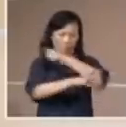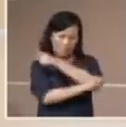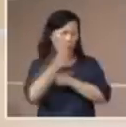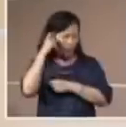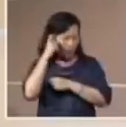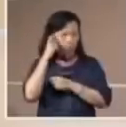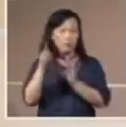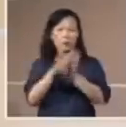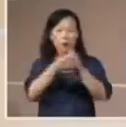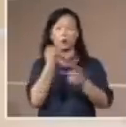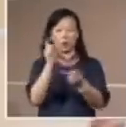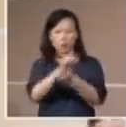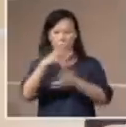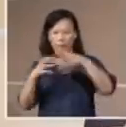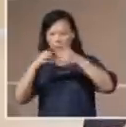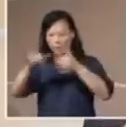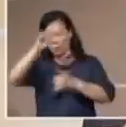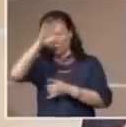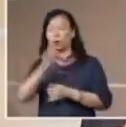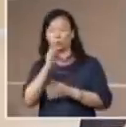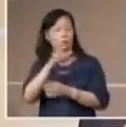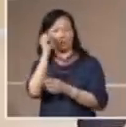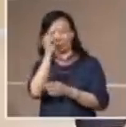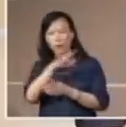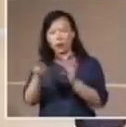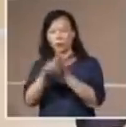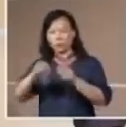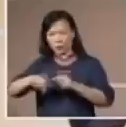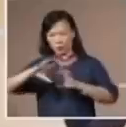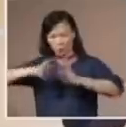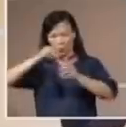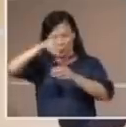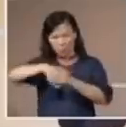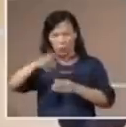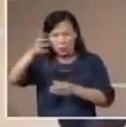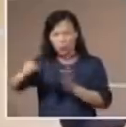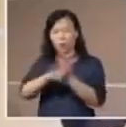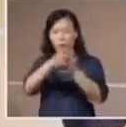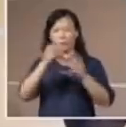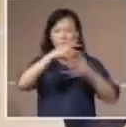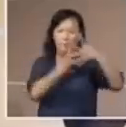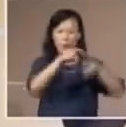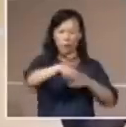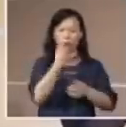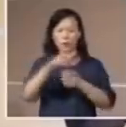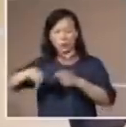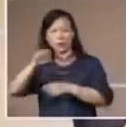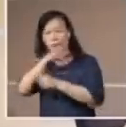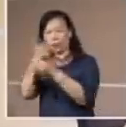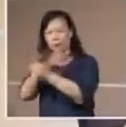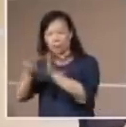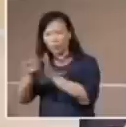则，老实讲，对民党来讲足不利啦。像即摆。啊，总统大选的，你看，连美国以前的驻台代表